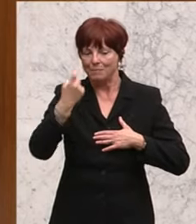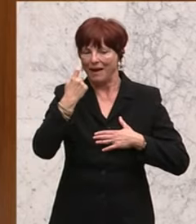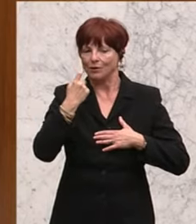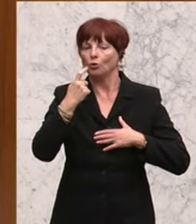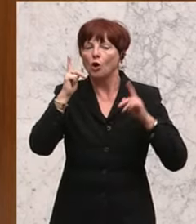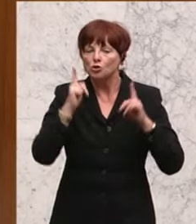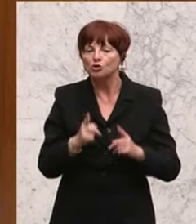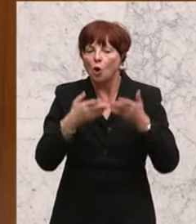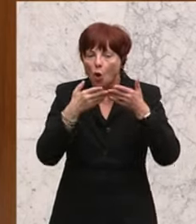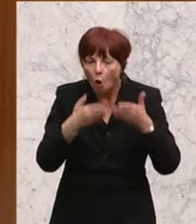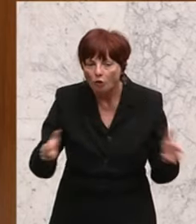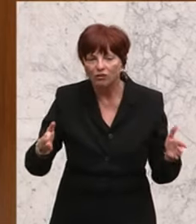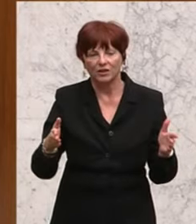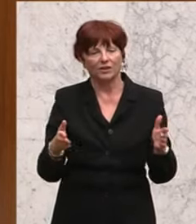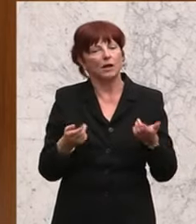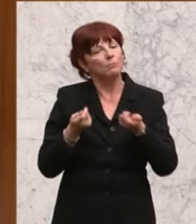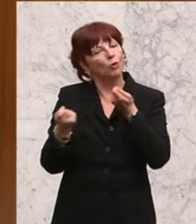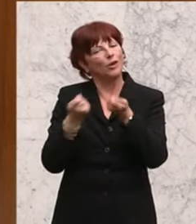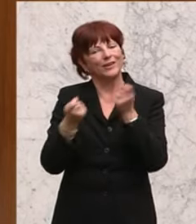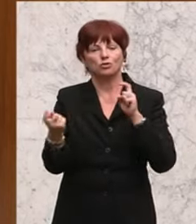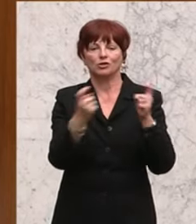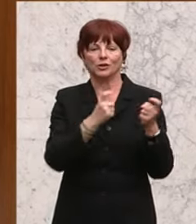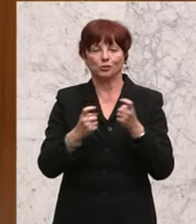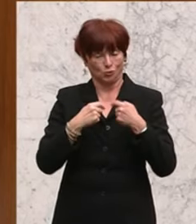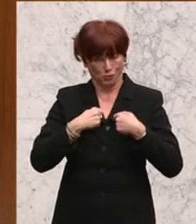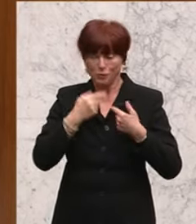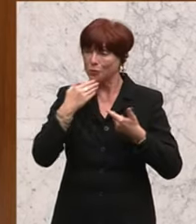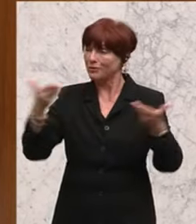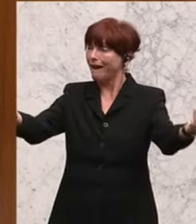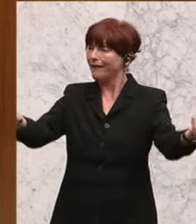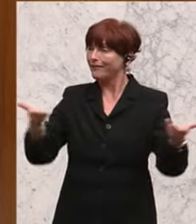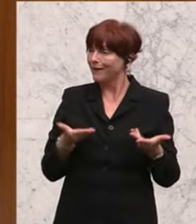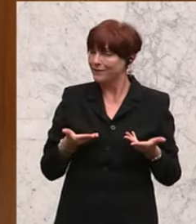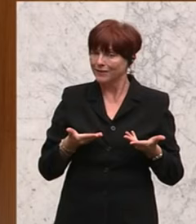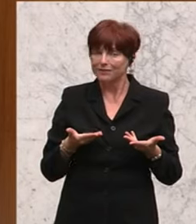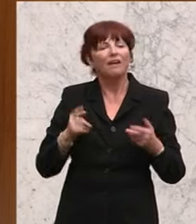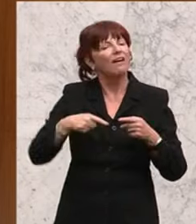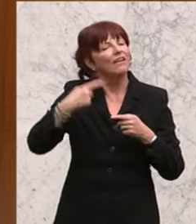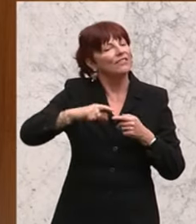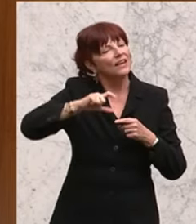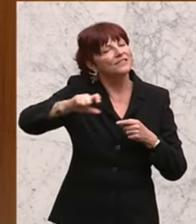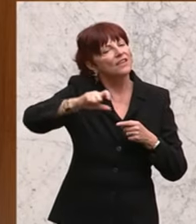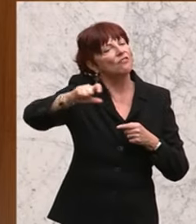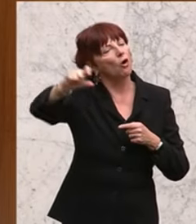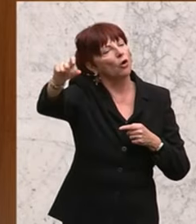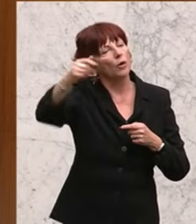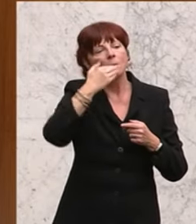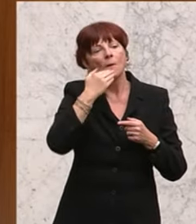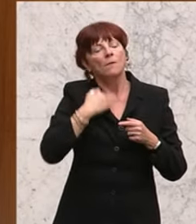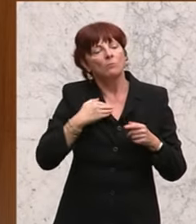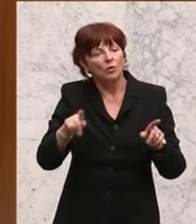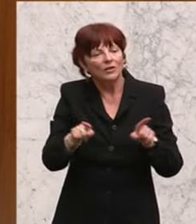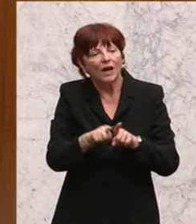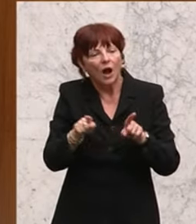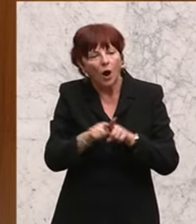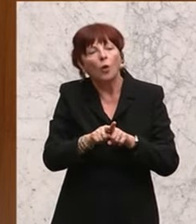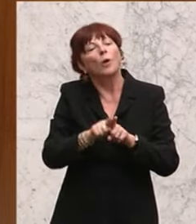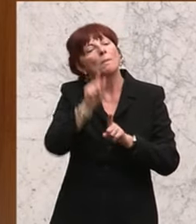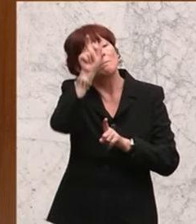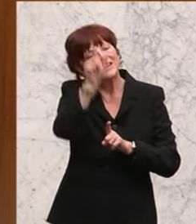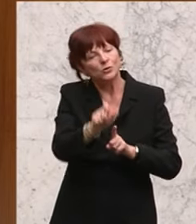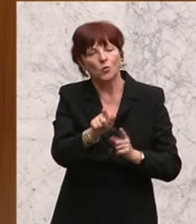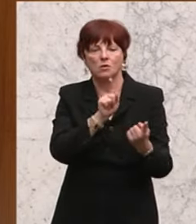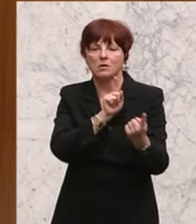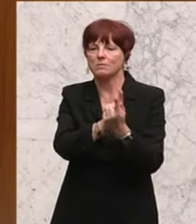muss, zu der ich Sie persönlich einladen möchte. Ich möchte insbesondere in den nächsten Wochen auch die Gelegenheit vertiefen, mit Ihnen persönliche